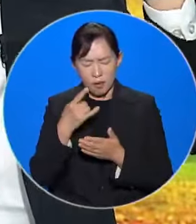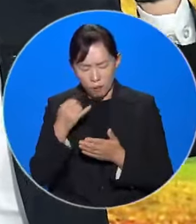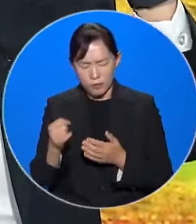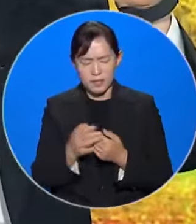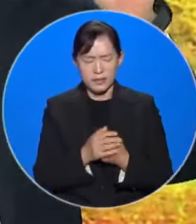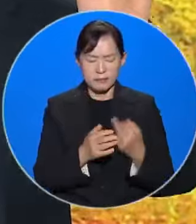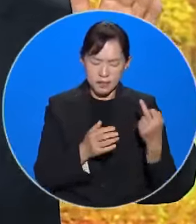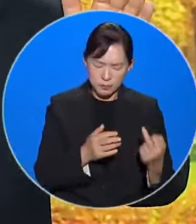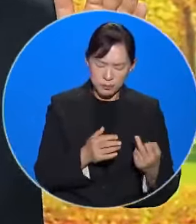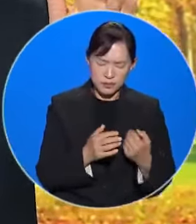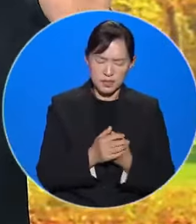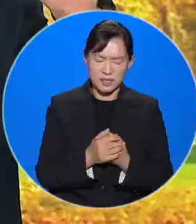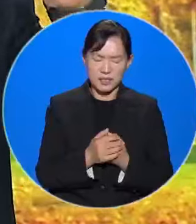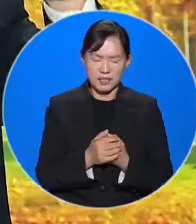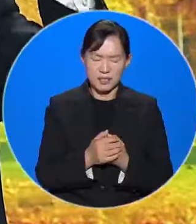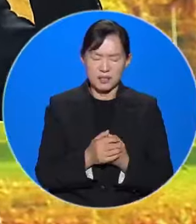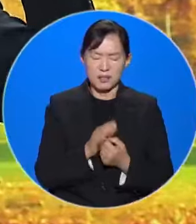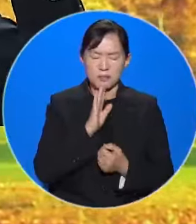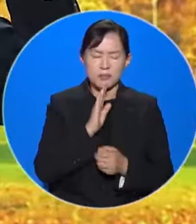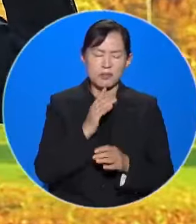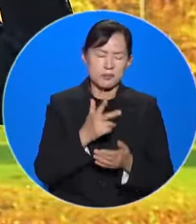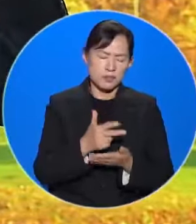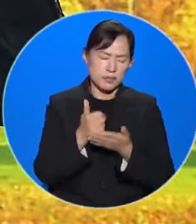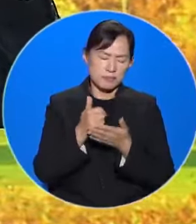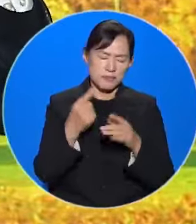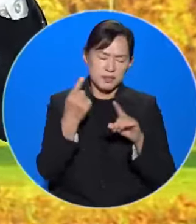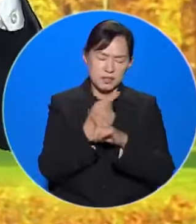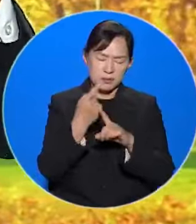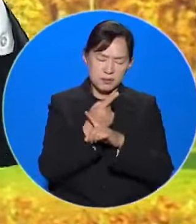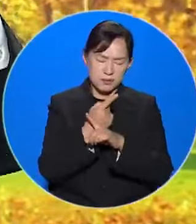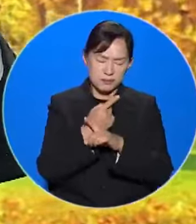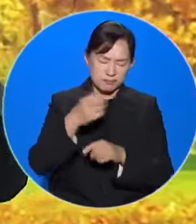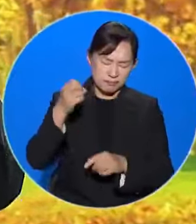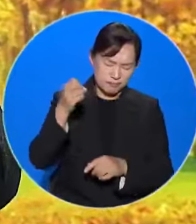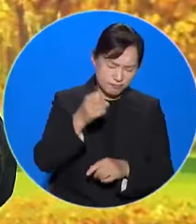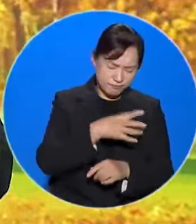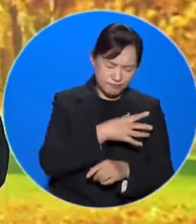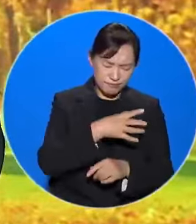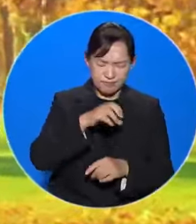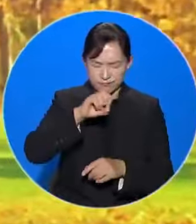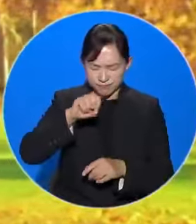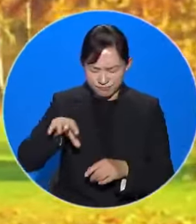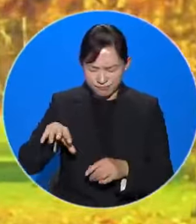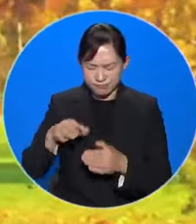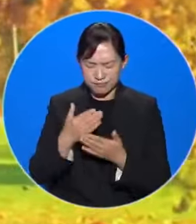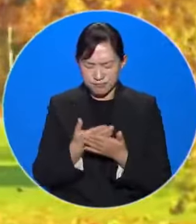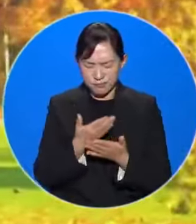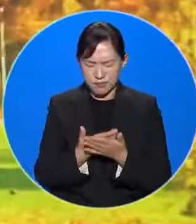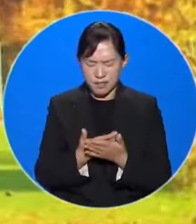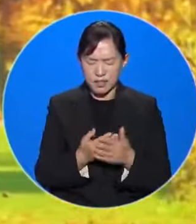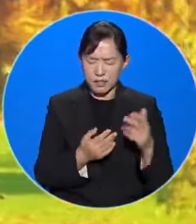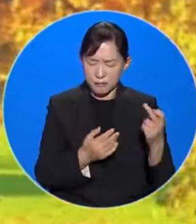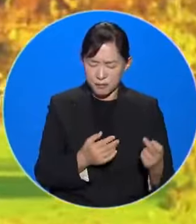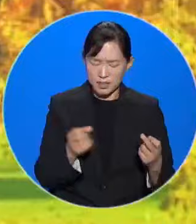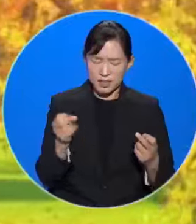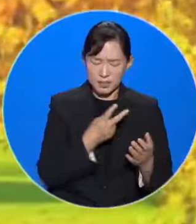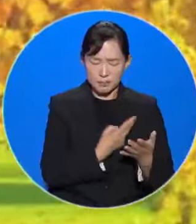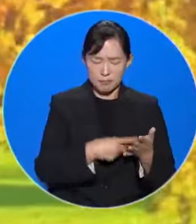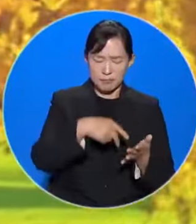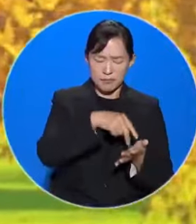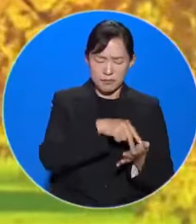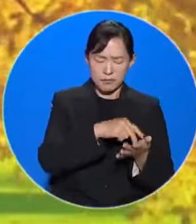또 남동생 가운데 정말 주여 치료에 광선을 비추어 주시옵소서. 우리 남동생분 다시 일어나게